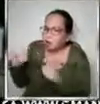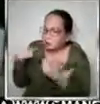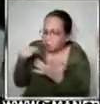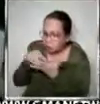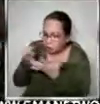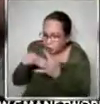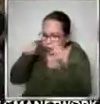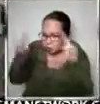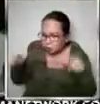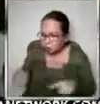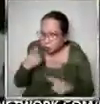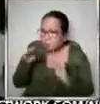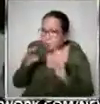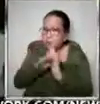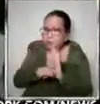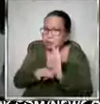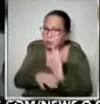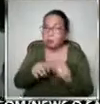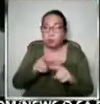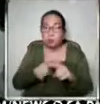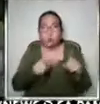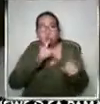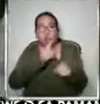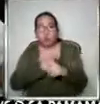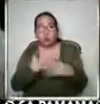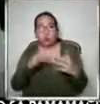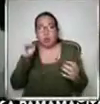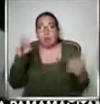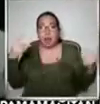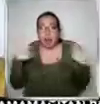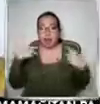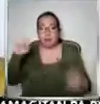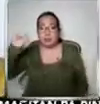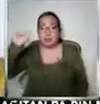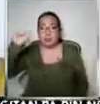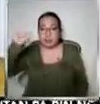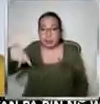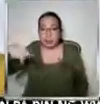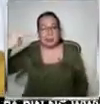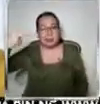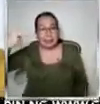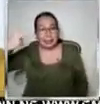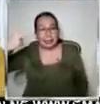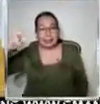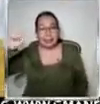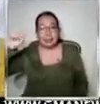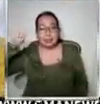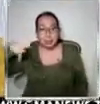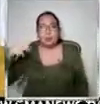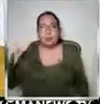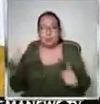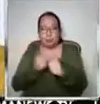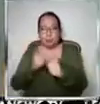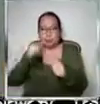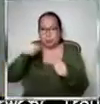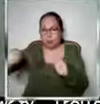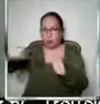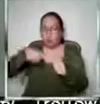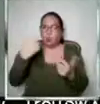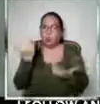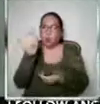ayuda, uunahin sa listahan ng mga hindi nabigyan sa nakalipas na 2 buwan. Kung tutuusin, napakalayo ng bilang